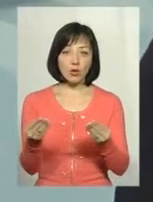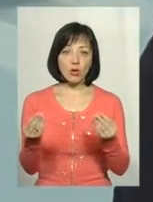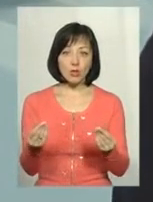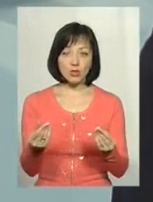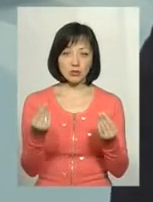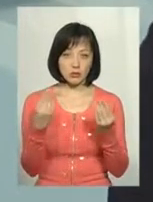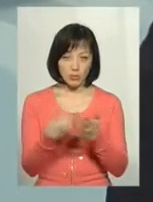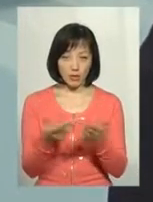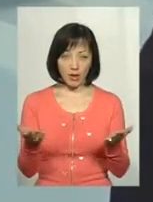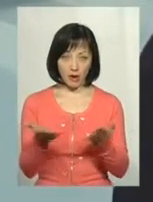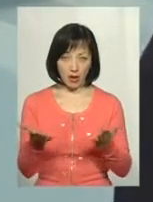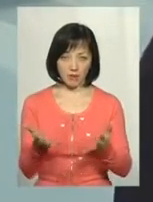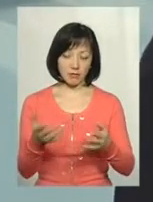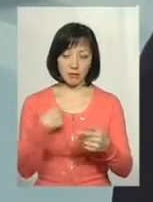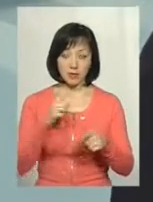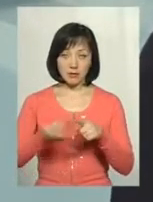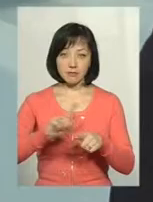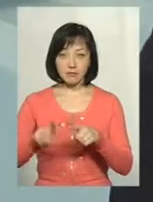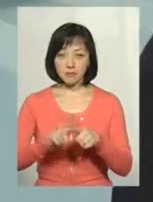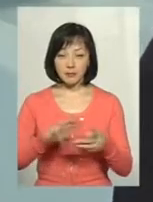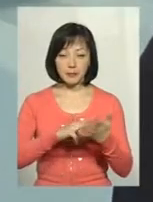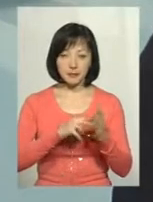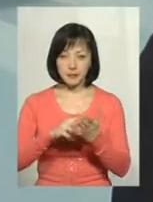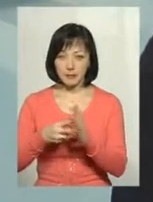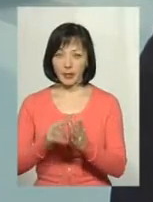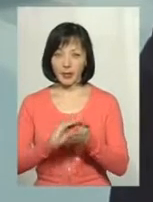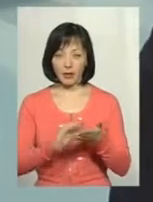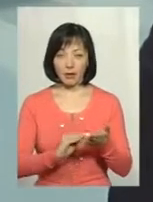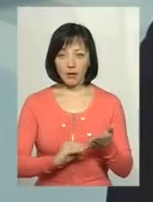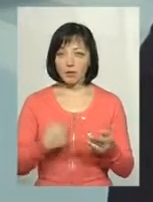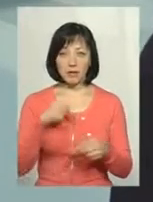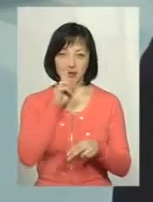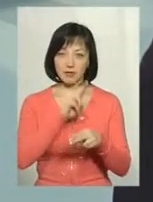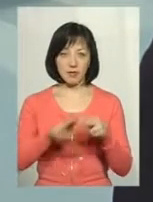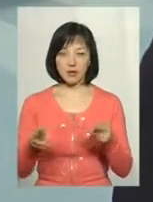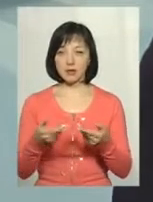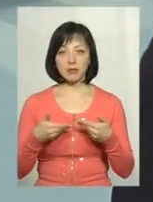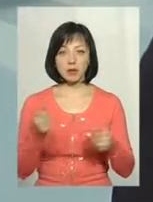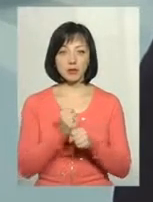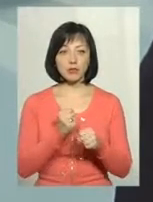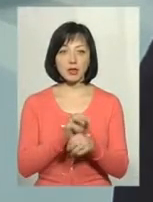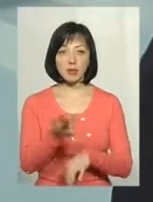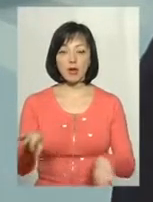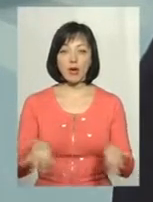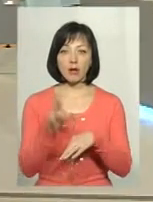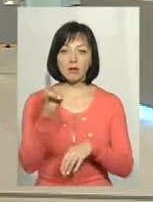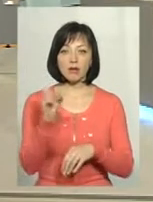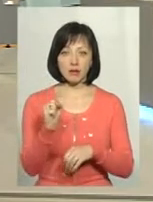яка це сума має бути. Тому ми швиденько розпланували. Звичайно, ми не втратили. Ми розробили проект на